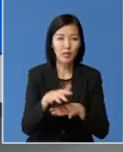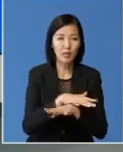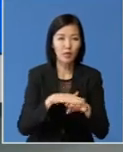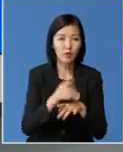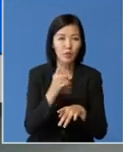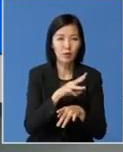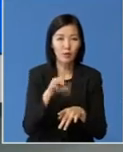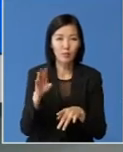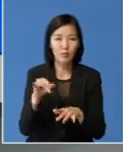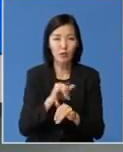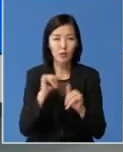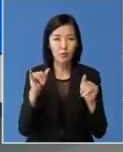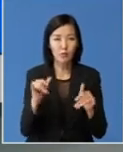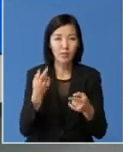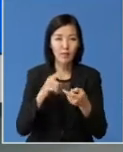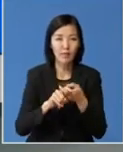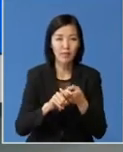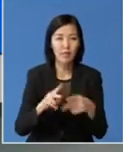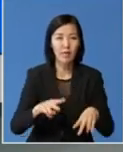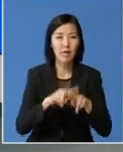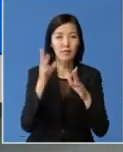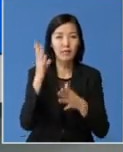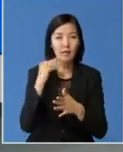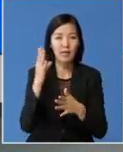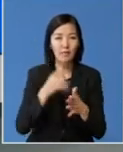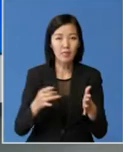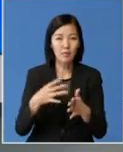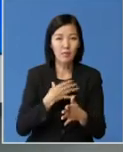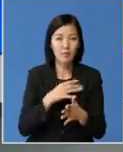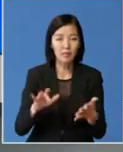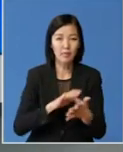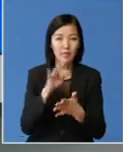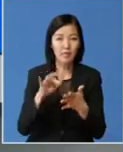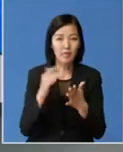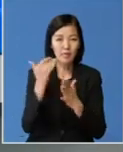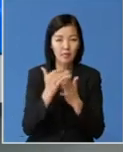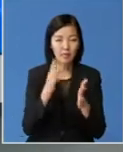миллионнан асуына байланысты Астана мен Алматы секілді республикалық маңыздағы қалалар қатарына енді.